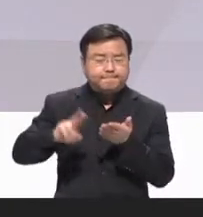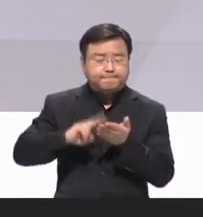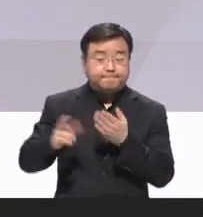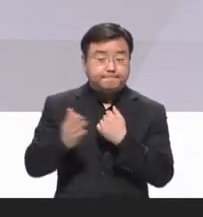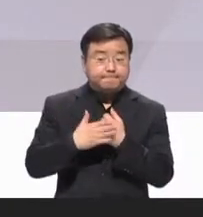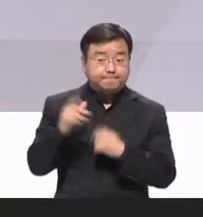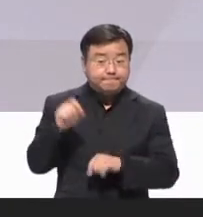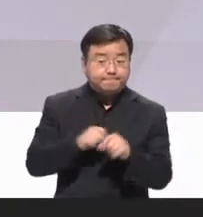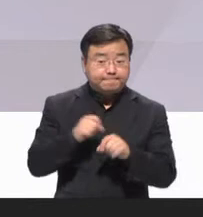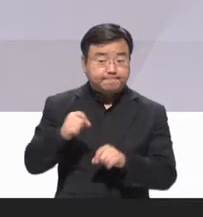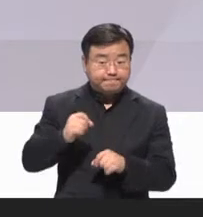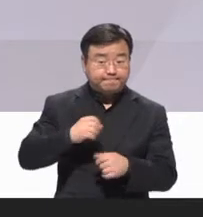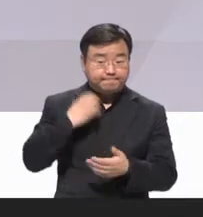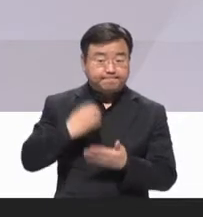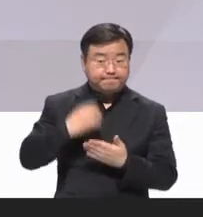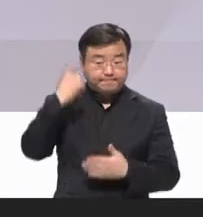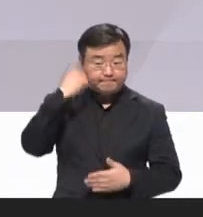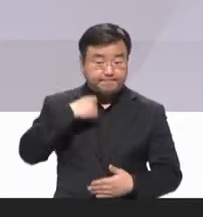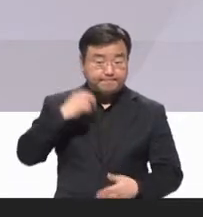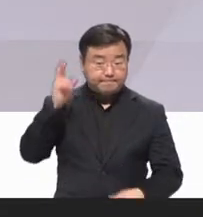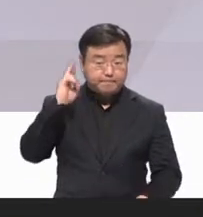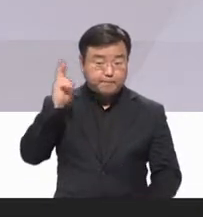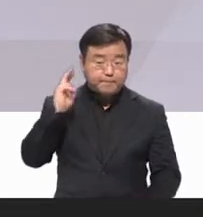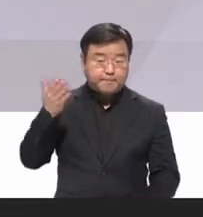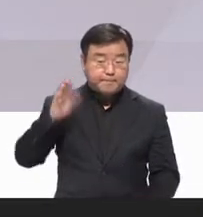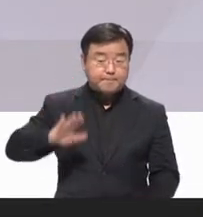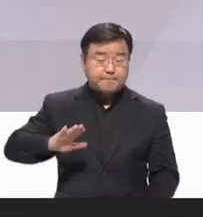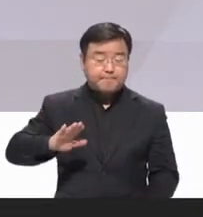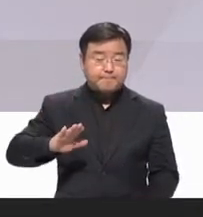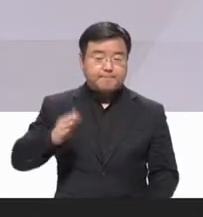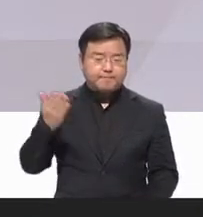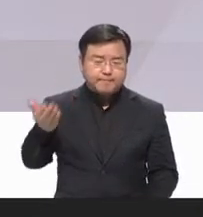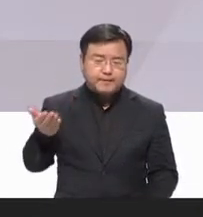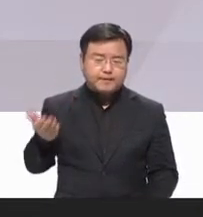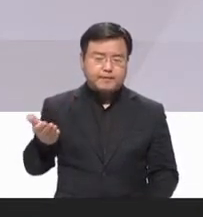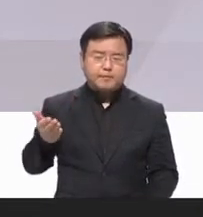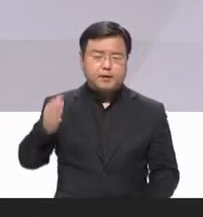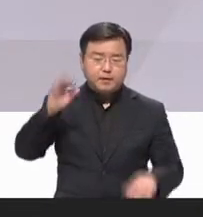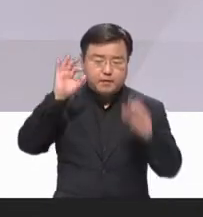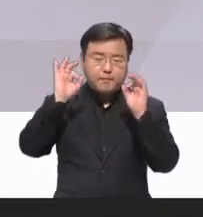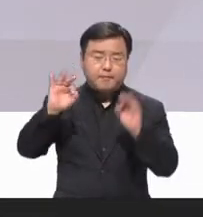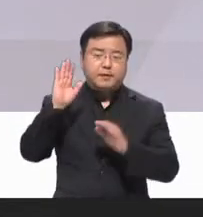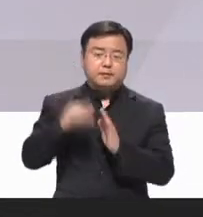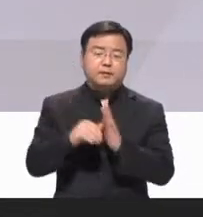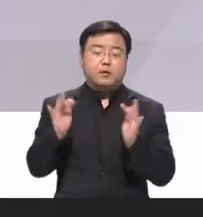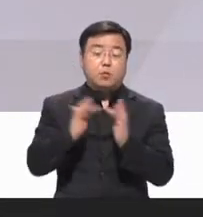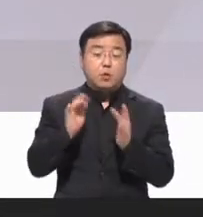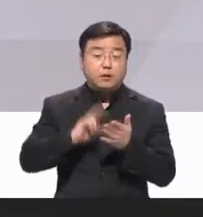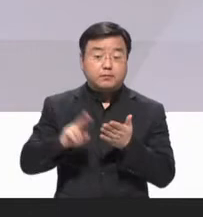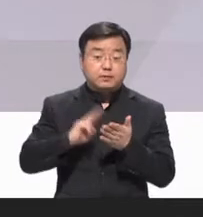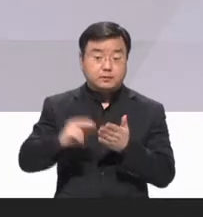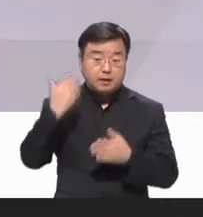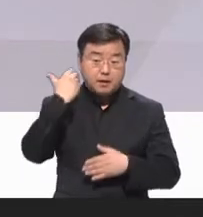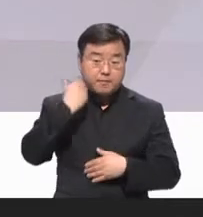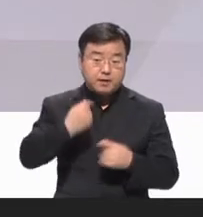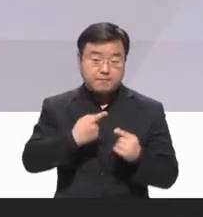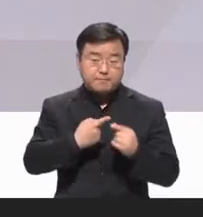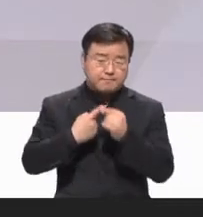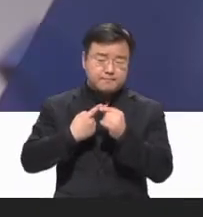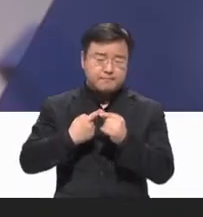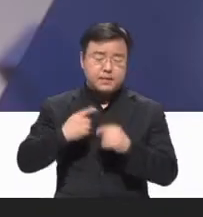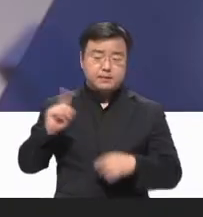남다른 감회가 있었을 것 같은데 으 작가님께서 보시기에 웹툰의 가장 큰 매력은 어디에 있다고